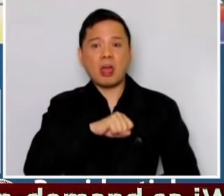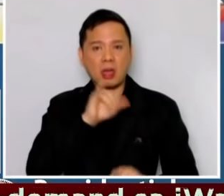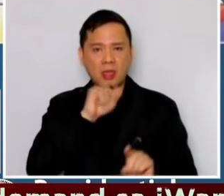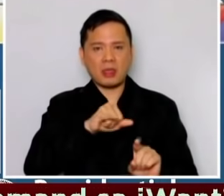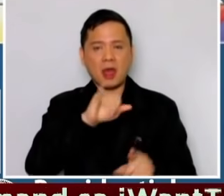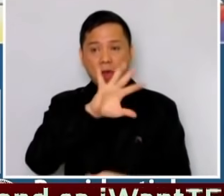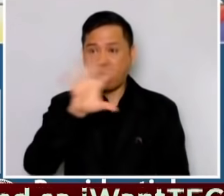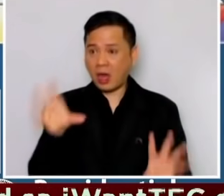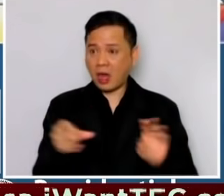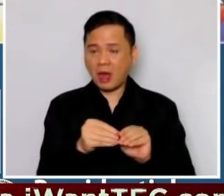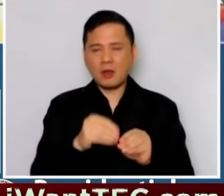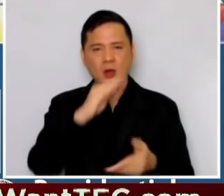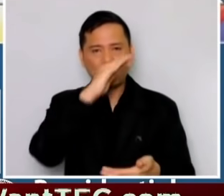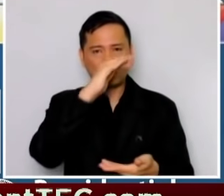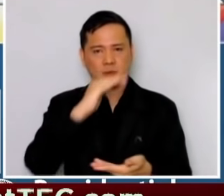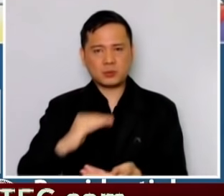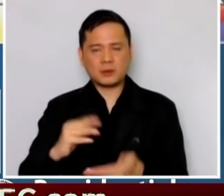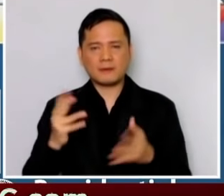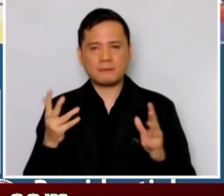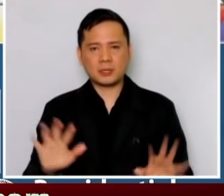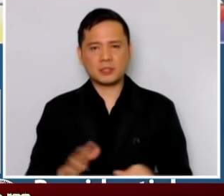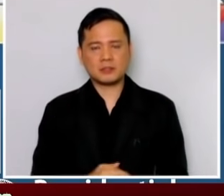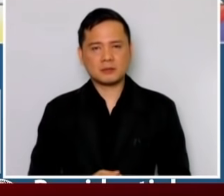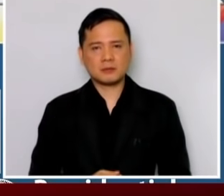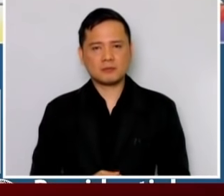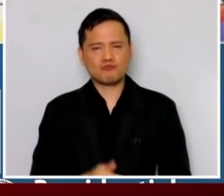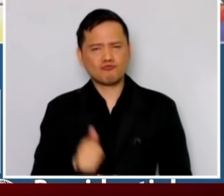health standard. Kaya maganda po itong